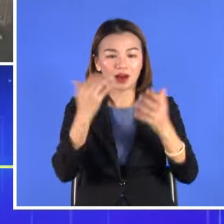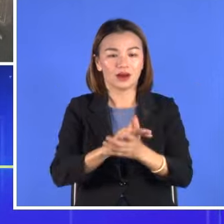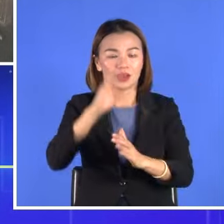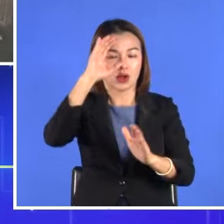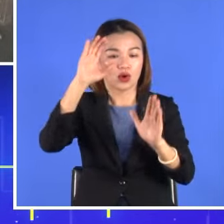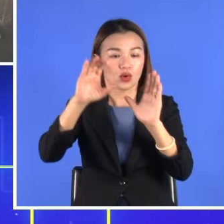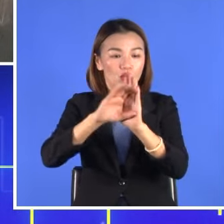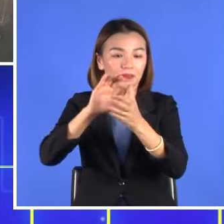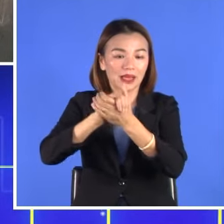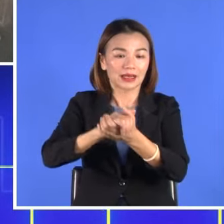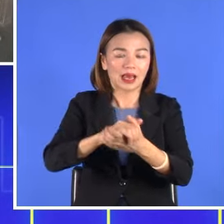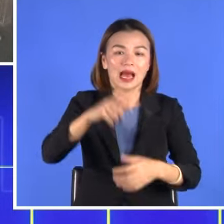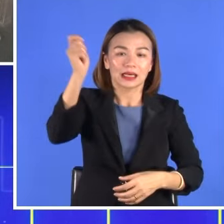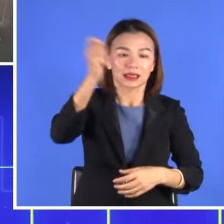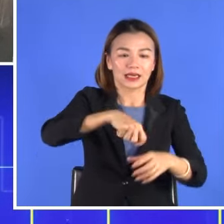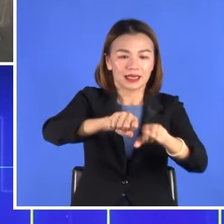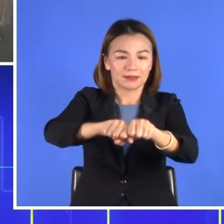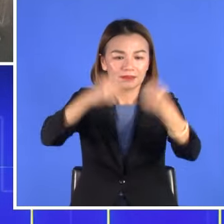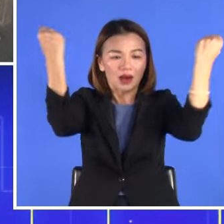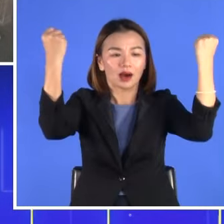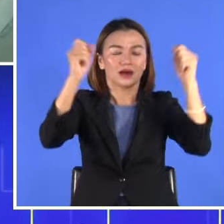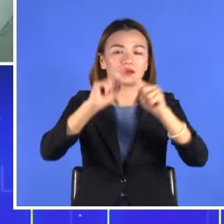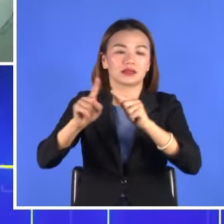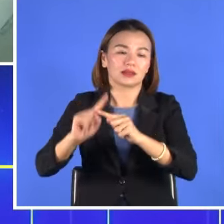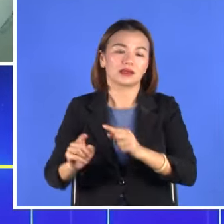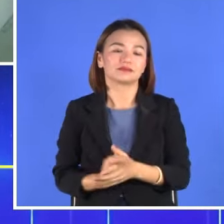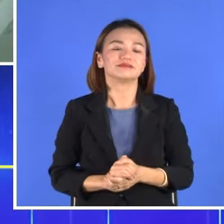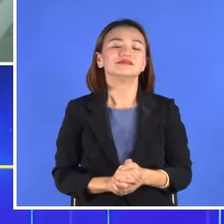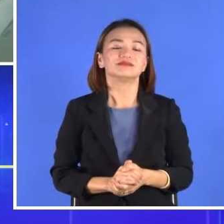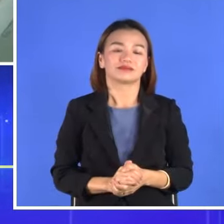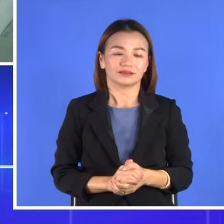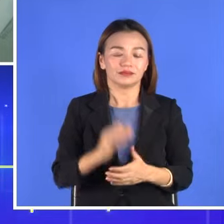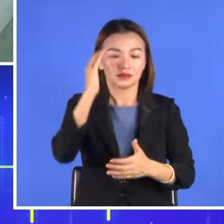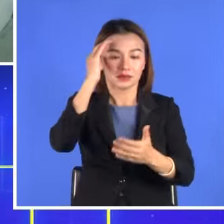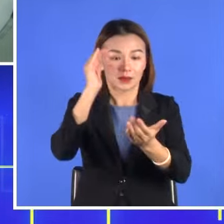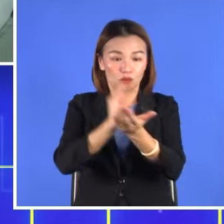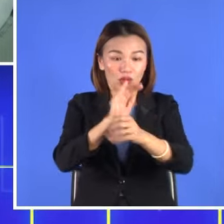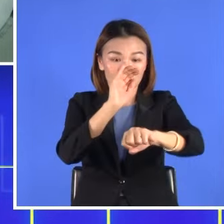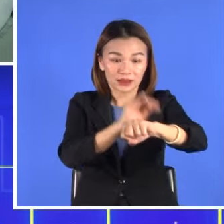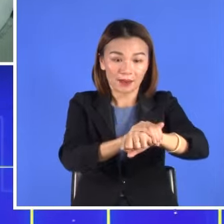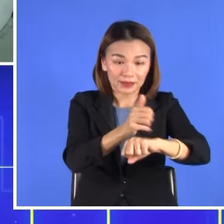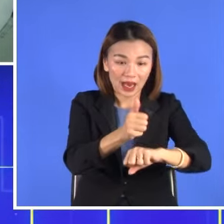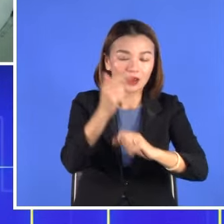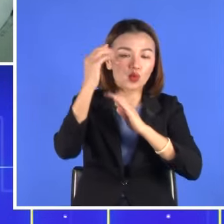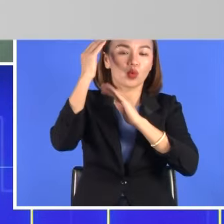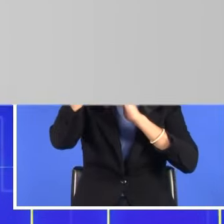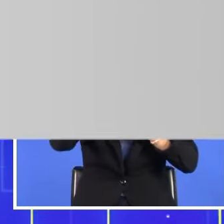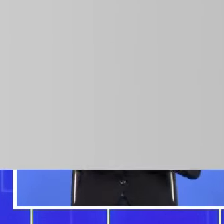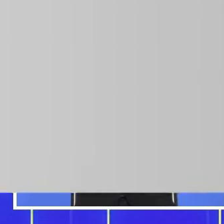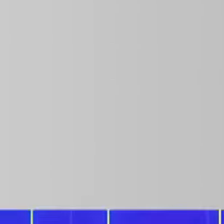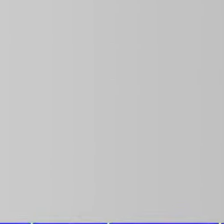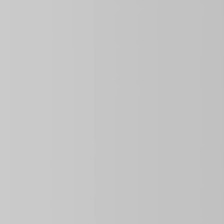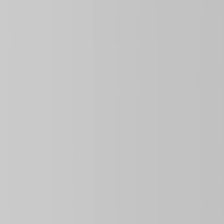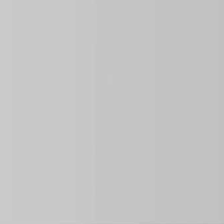มากีดมาป่าดทิ้งแบบนี้เออนี่ๆเดี๋ยวก็หวังว่าตำรวจคงจะจับกุมตัวคนร้ายมาดำเนินคดีได้นะ